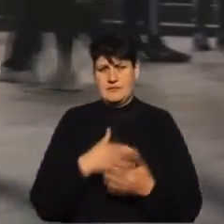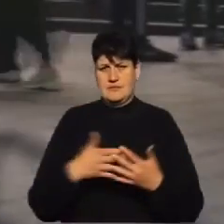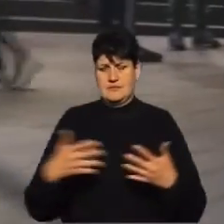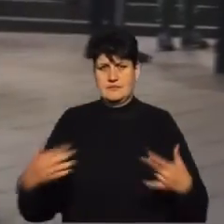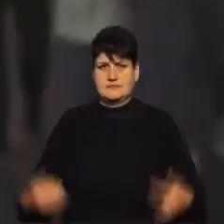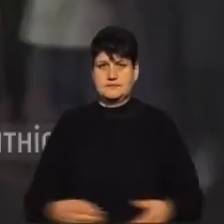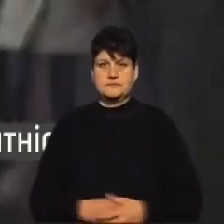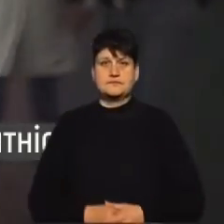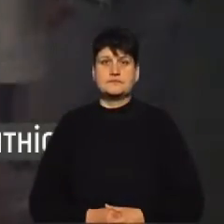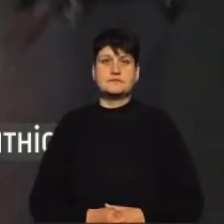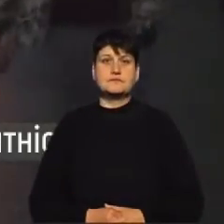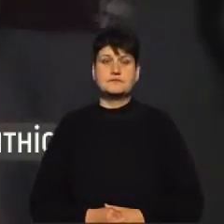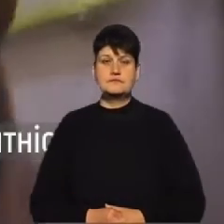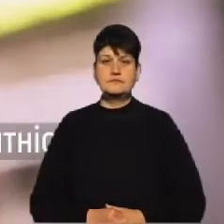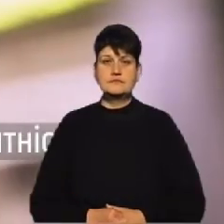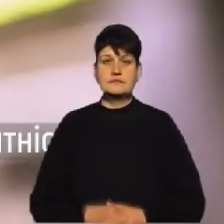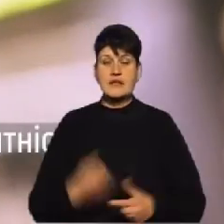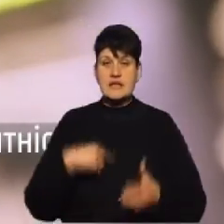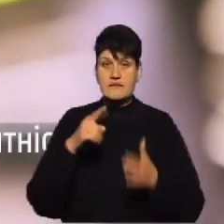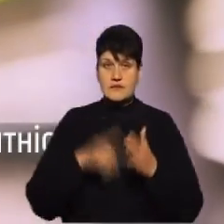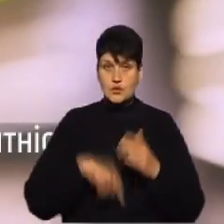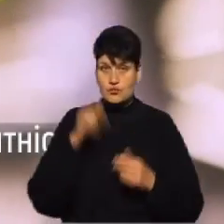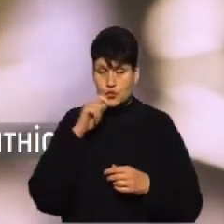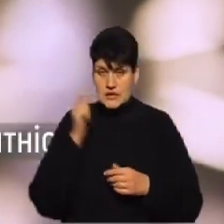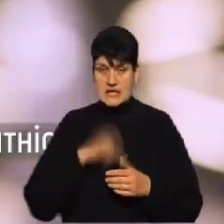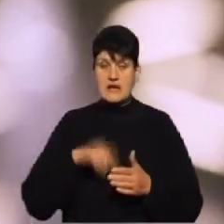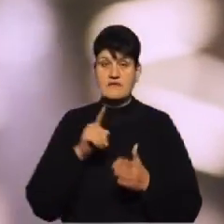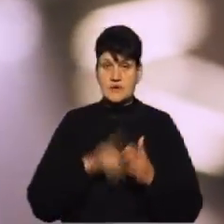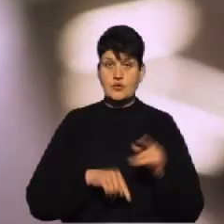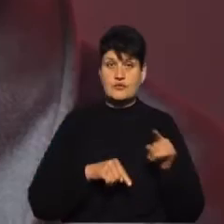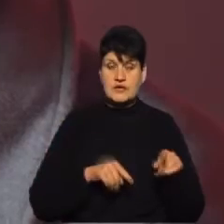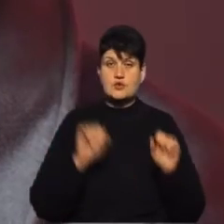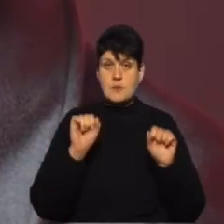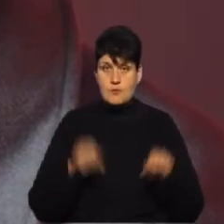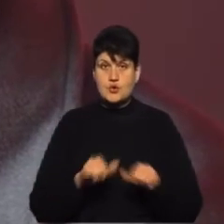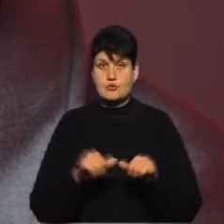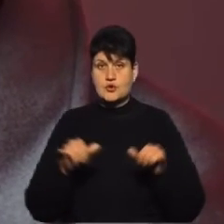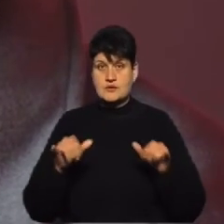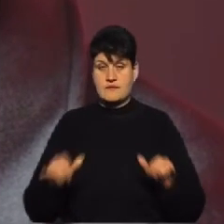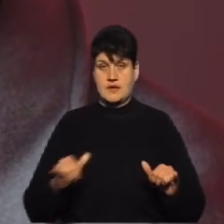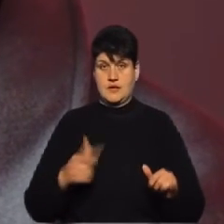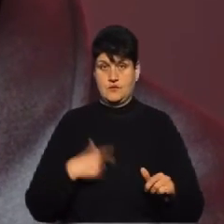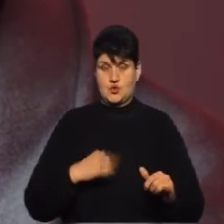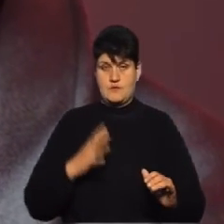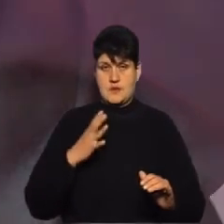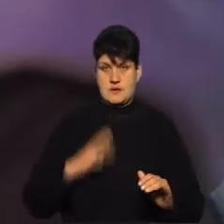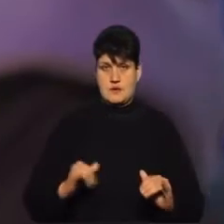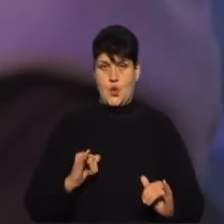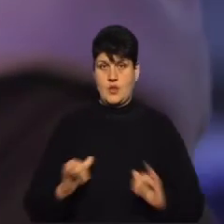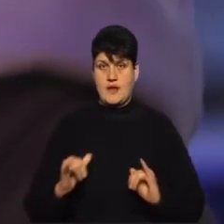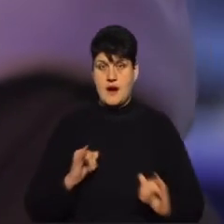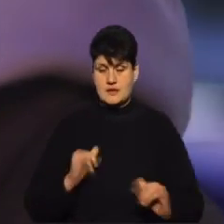Я вірю в Україну, вірю в те, що ми можемо розвивати в собі толерантність. І для мене це важливо, тому що я